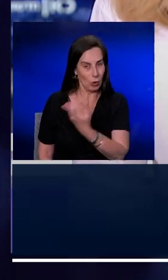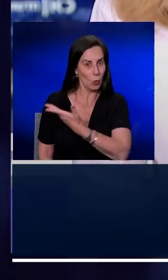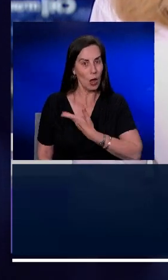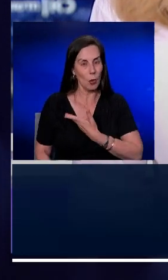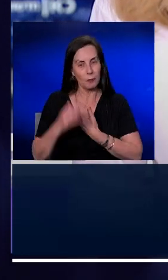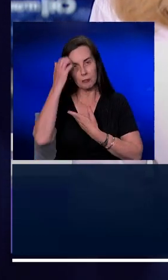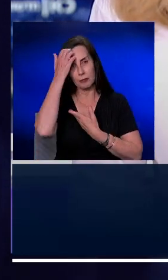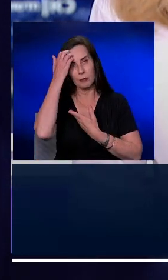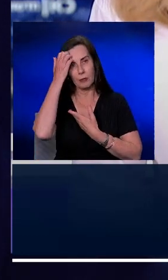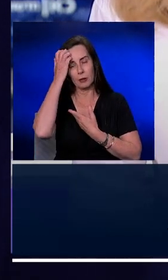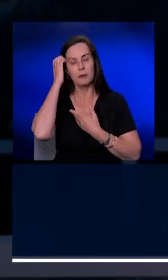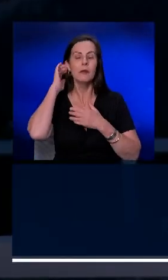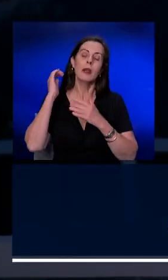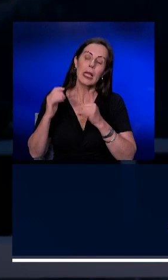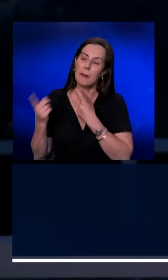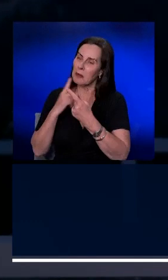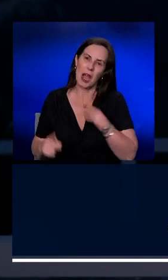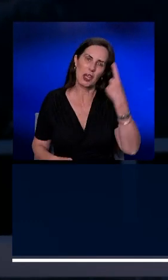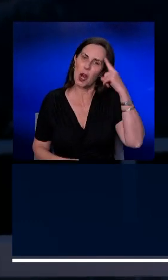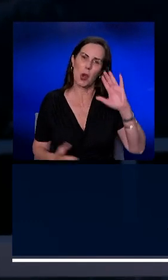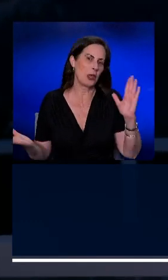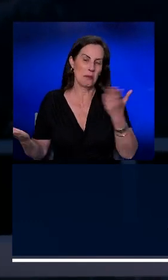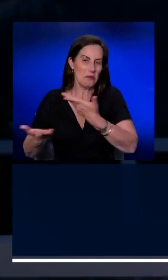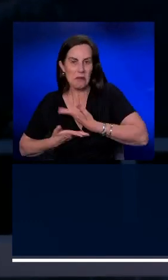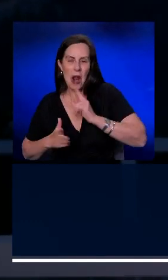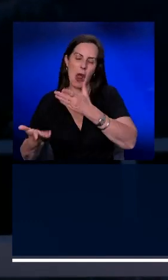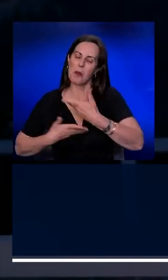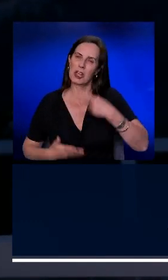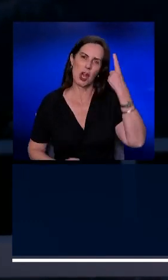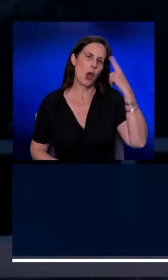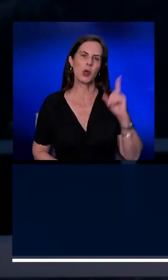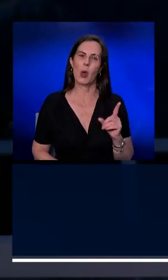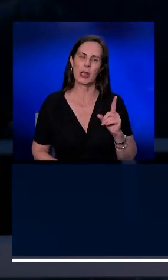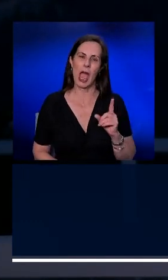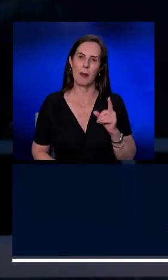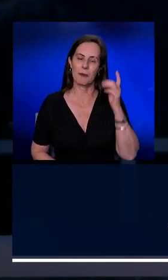אני יודע שיש מגעים, אני לא יודע מה החליטו לגבי זה.